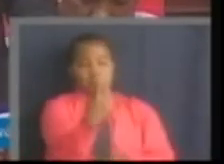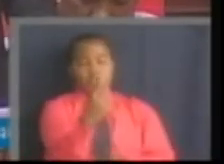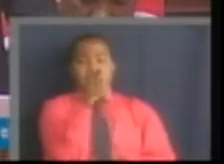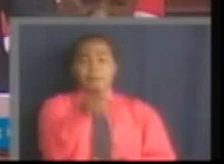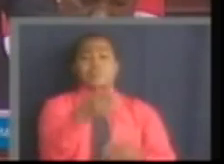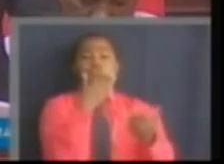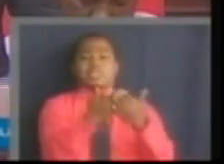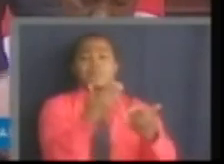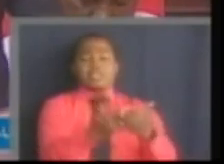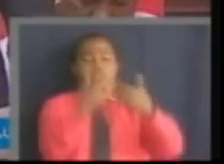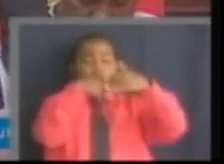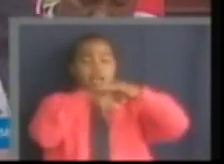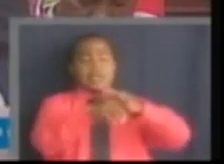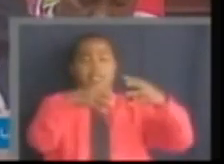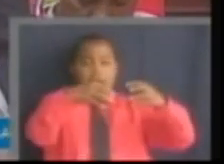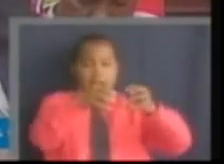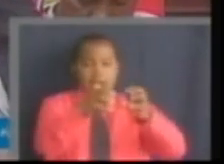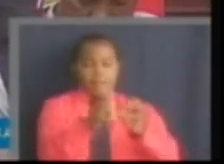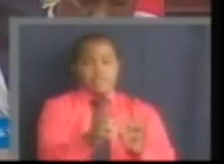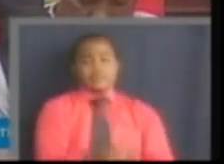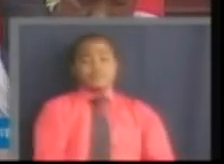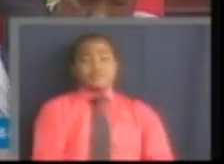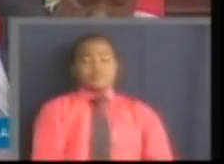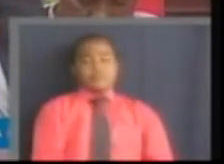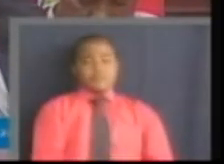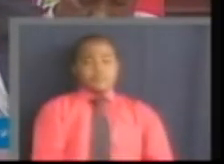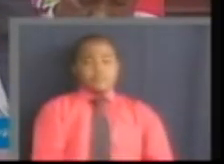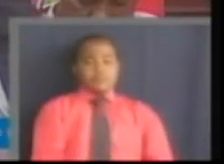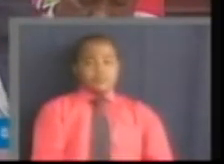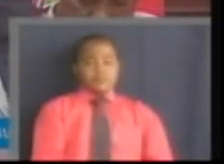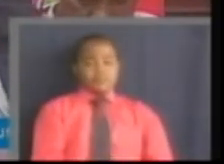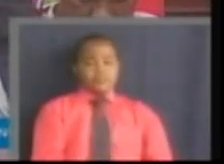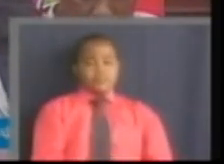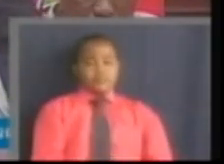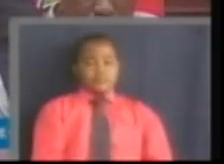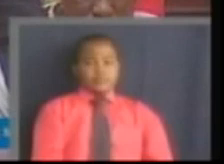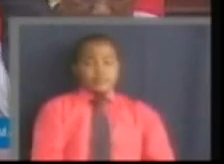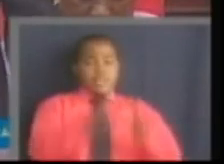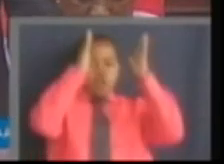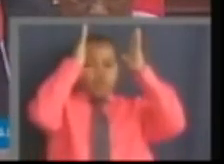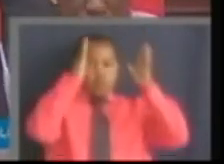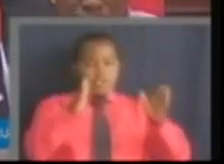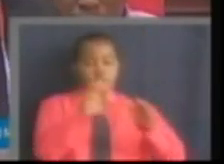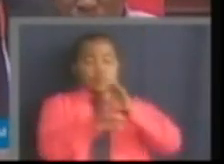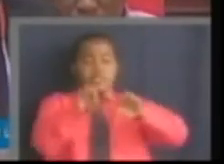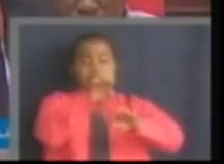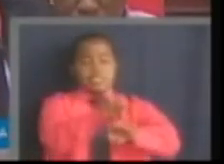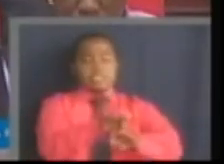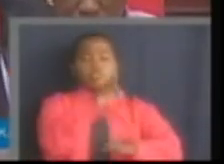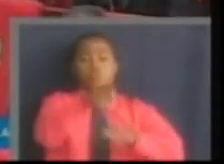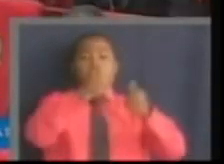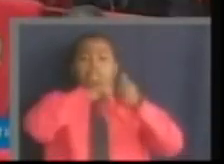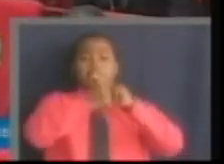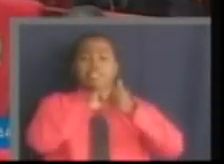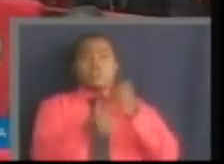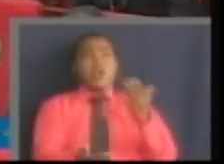kinapendekezwa na kamati ya kanuni. Mheshimiwa mwenyekiti, nina tatizo tu kwamba hapa pengine